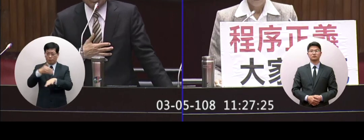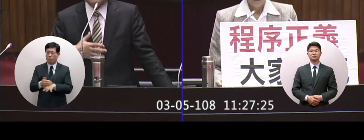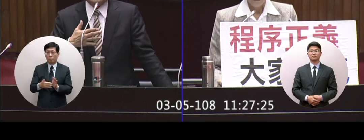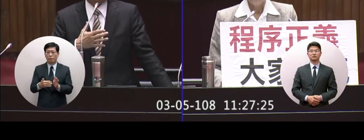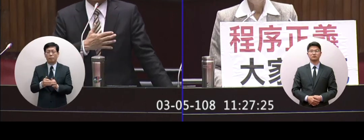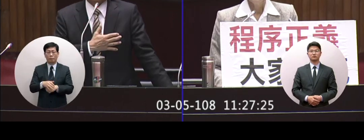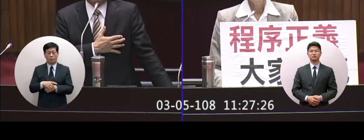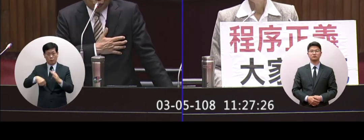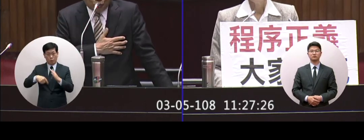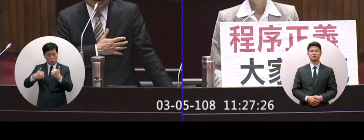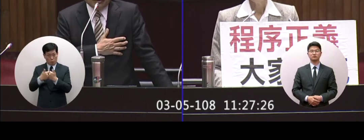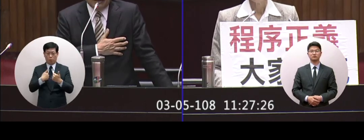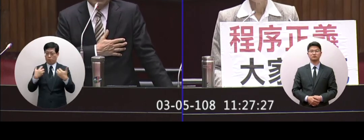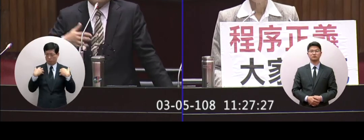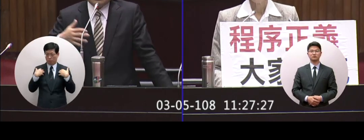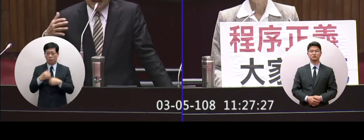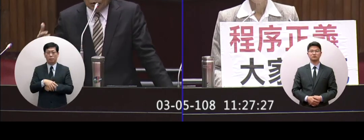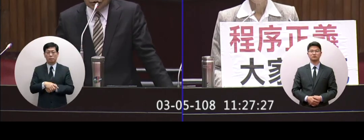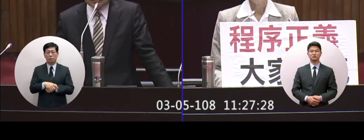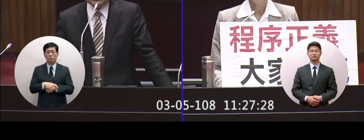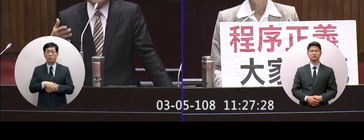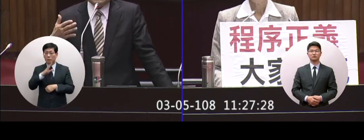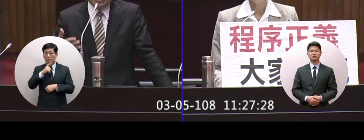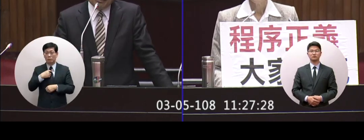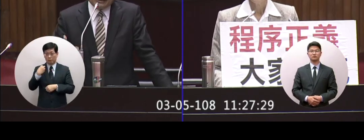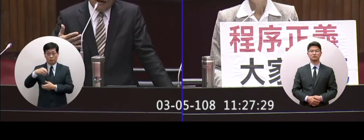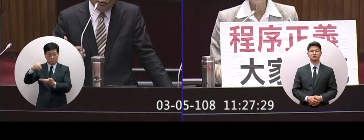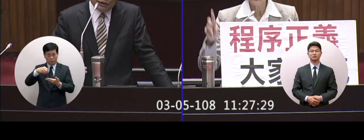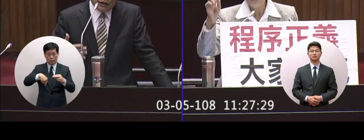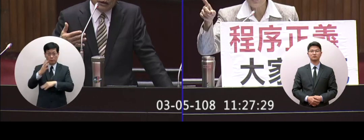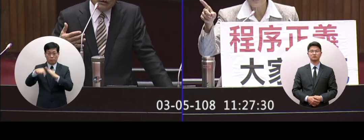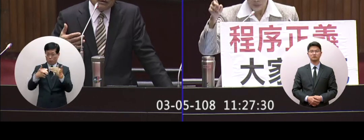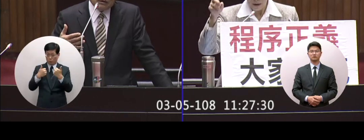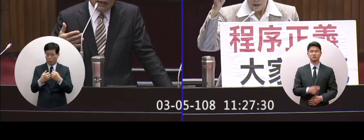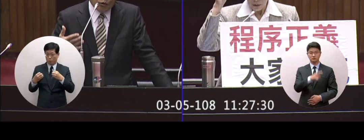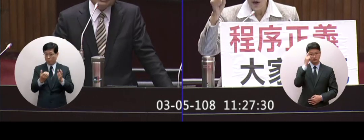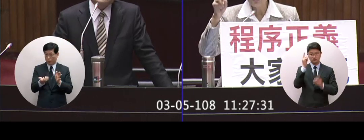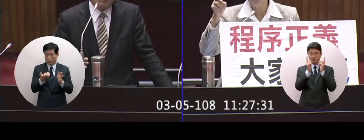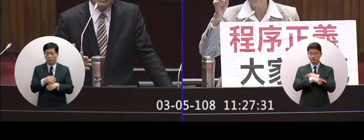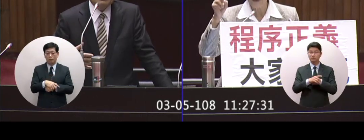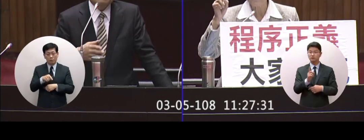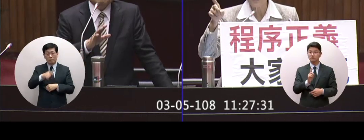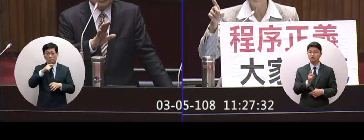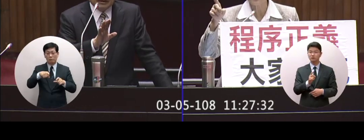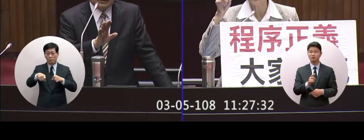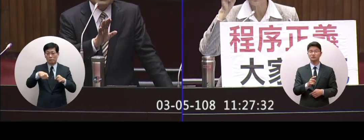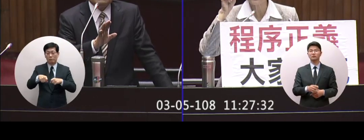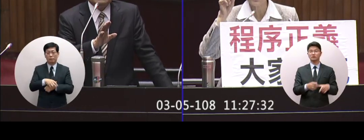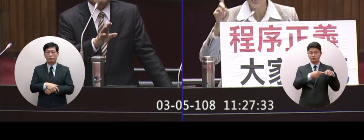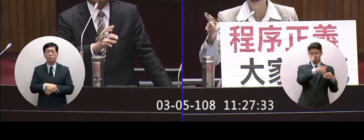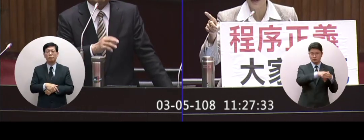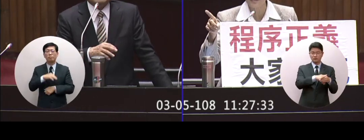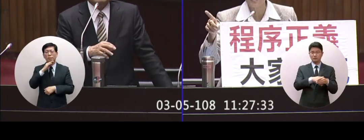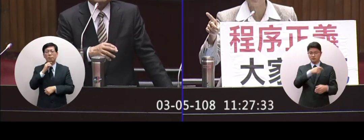过。行政院会是我主持的，那要送行政院会讨论。 所以换句话讲， 讨论的草案 绑大选，如果